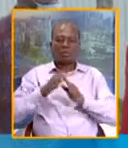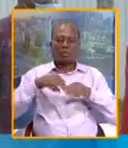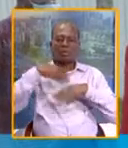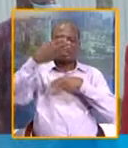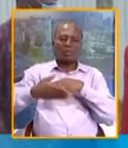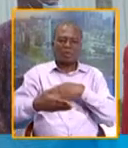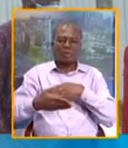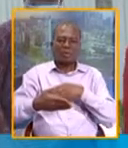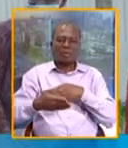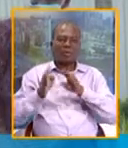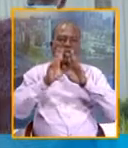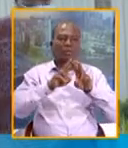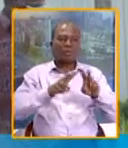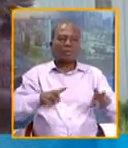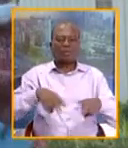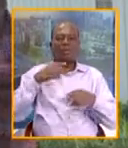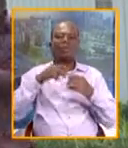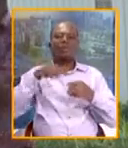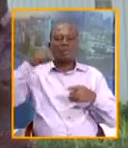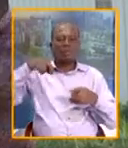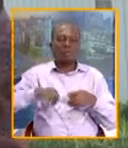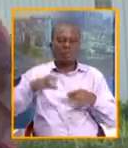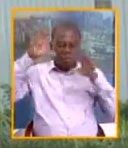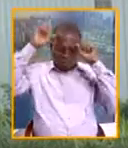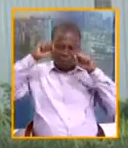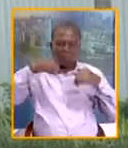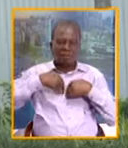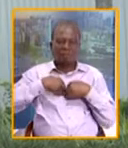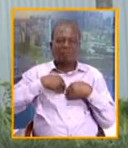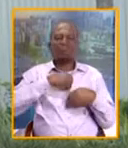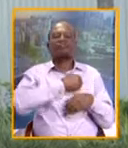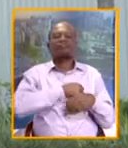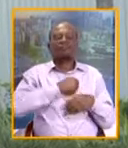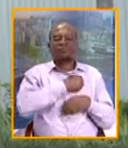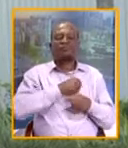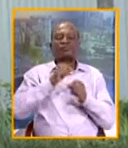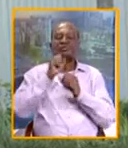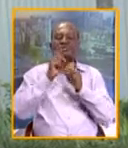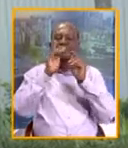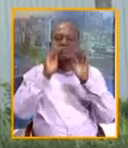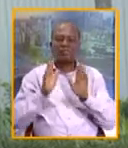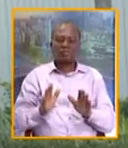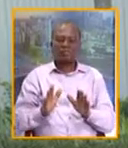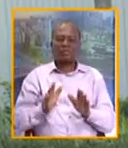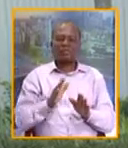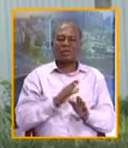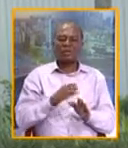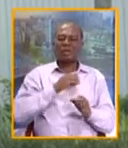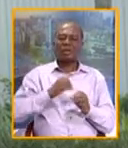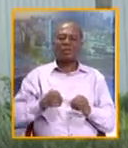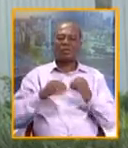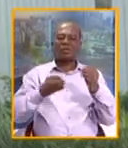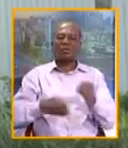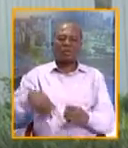ça va piquer les ivoiriens pour la paix quand je vois qu'ils continuent d'être à la tête au bout de la pirogue